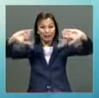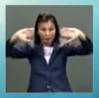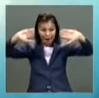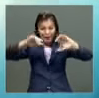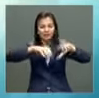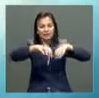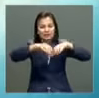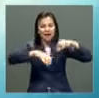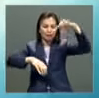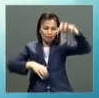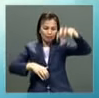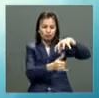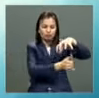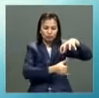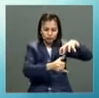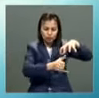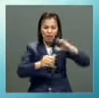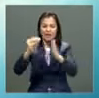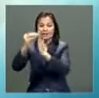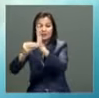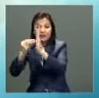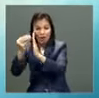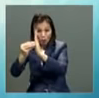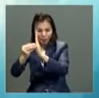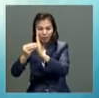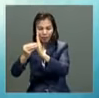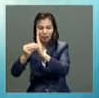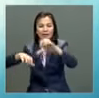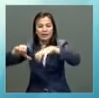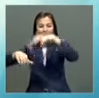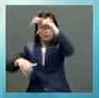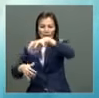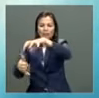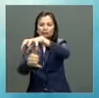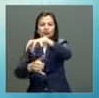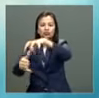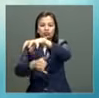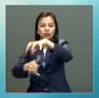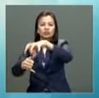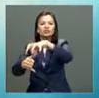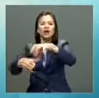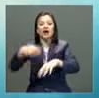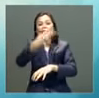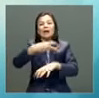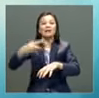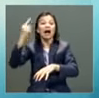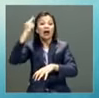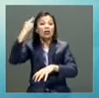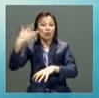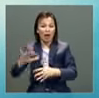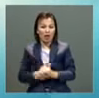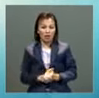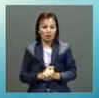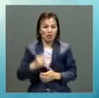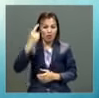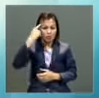ทีนนะครับโลคอลควอรันทีนใช้กันจน เราชินกับภาษานี้ไปแล้วนะครับเขาบอกว่าดีกว่าใช้คำว่ากักกัน